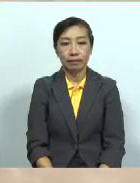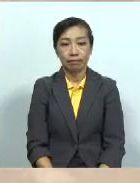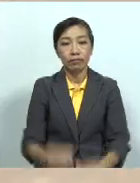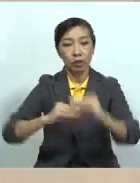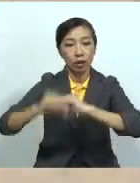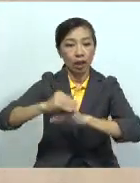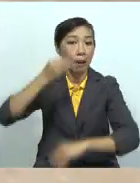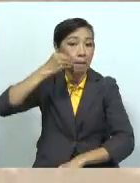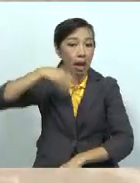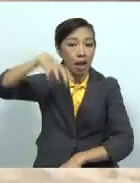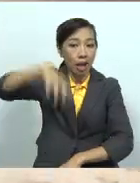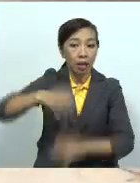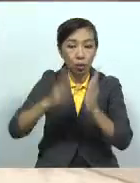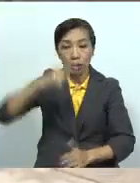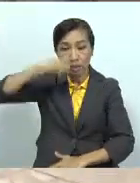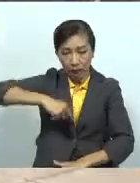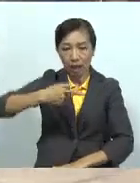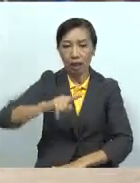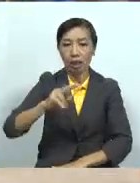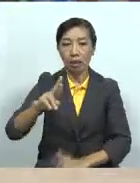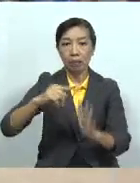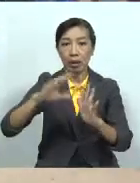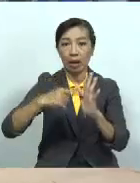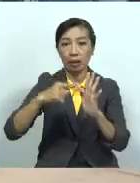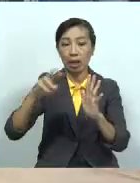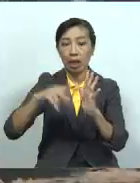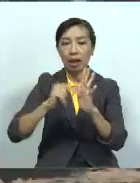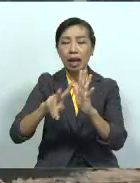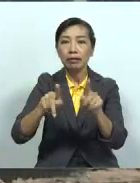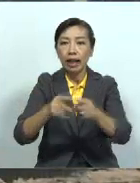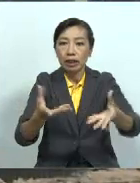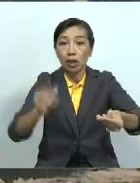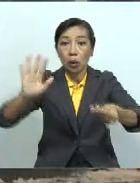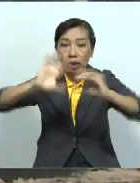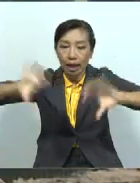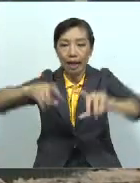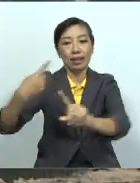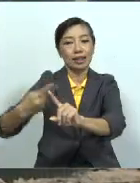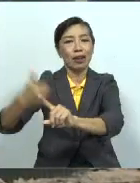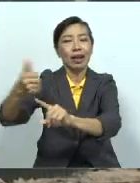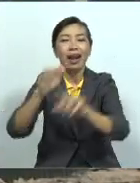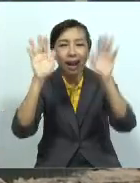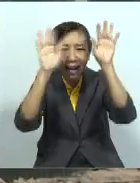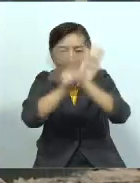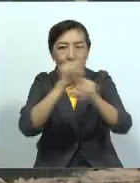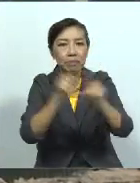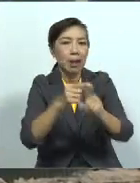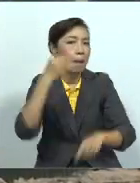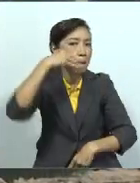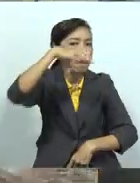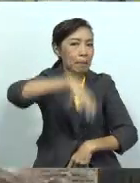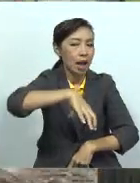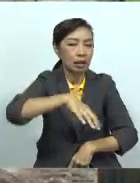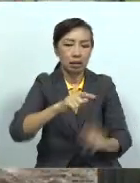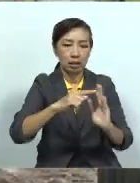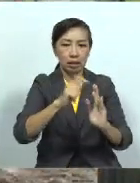ครงการบ้านคนไทยประชารัฐเป็นโครงการที่ให้เช่าที่ดินของรัฐเช่นเดียวกับโครงการบ้านเอื้ออาทรของการเคหะแห่งชาติซึ่งผู้เข้า